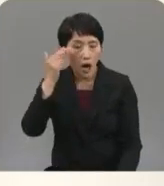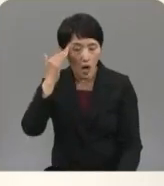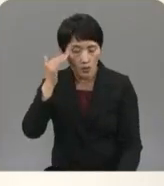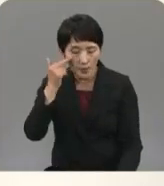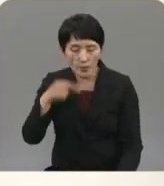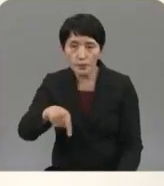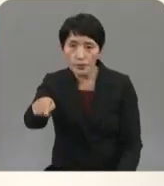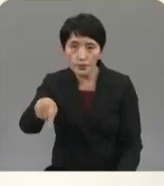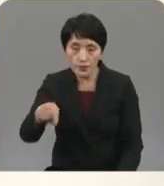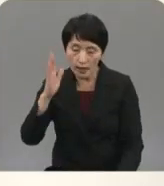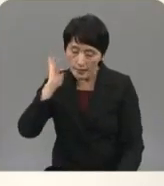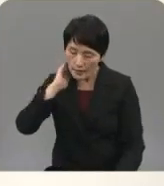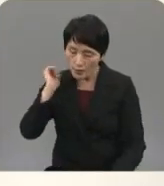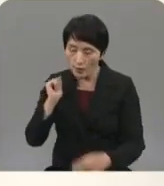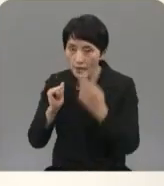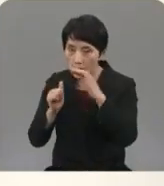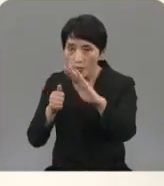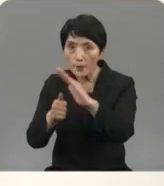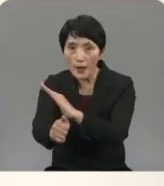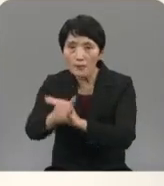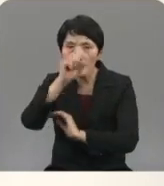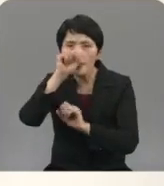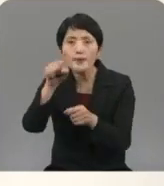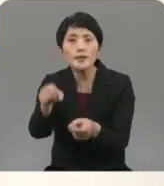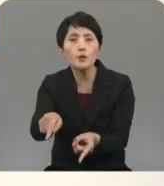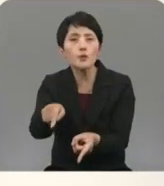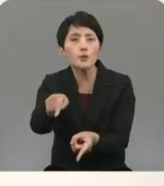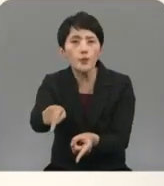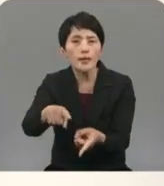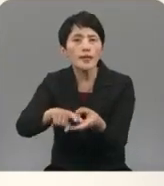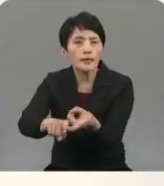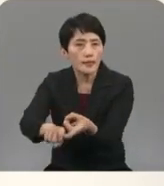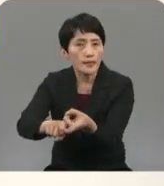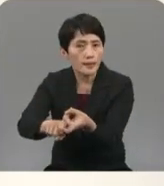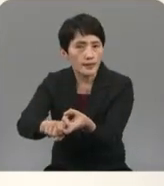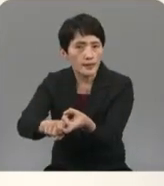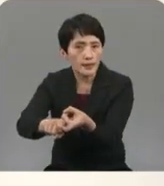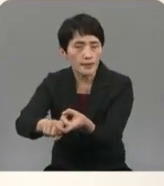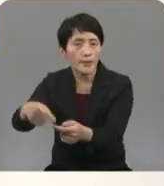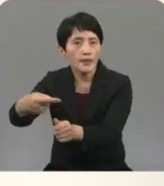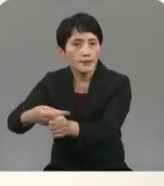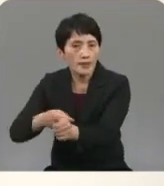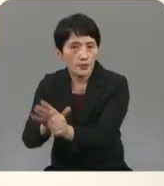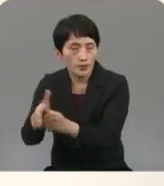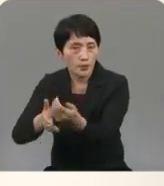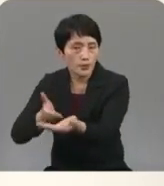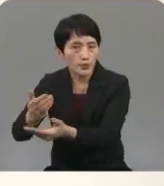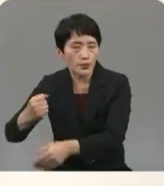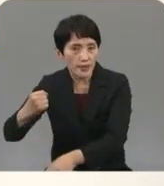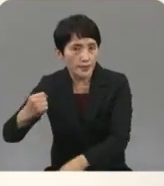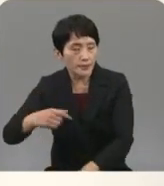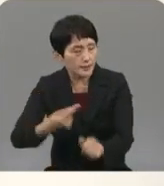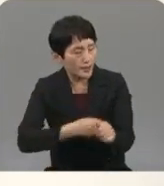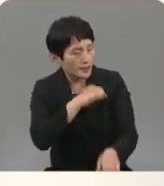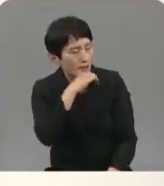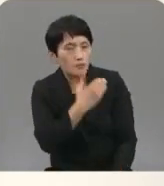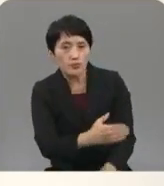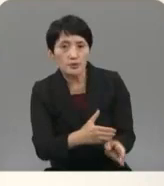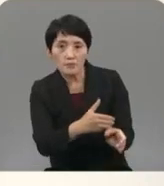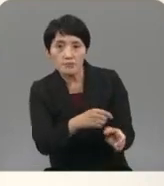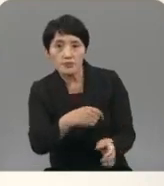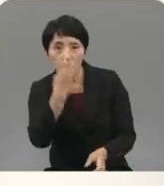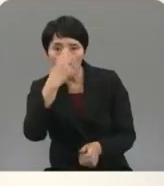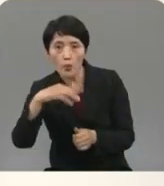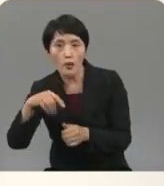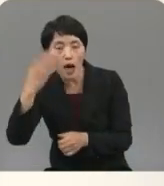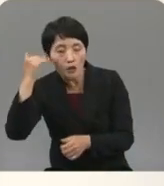Staatsbesuch in den USA in historischer Wendepunkt werde damit sich das Bündnis Südkoreas und der USA in Vorbereitung auf